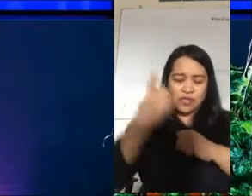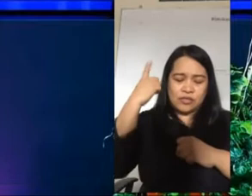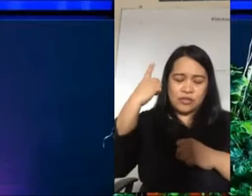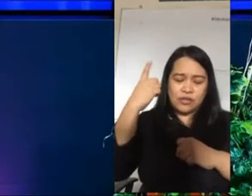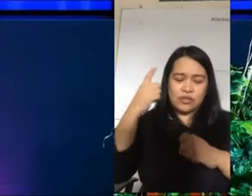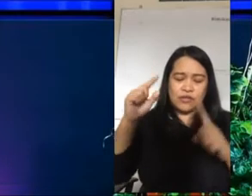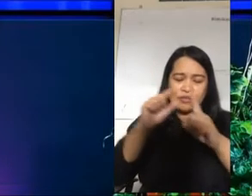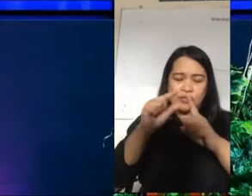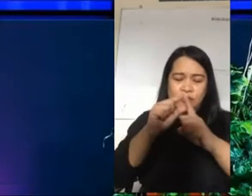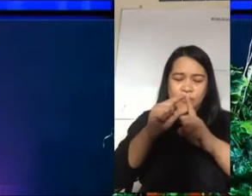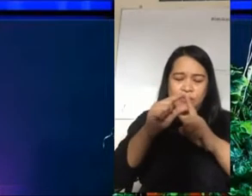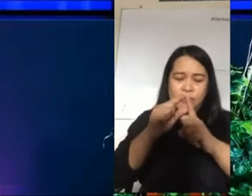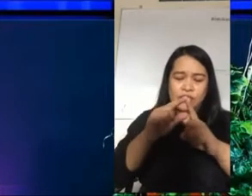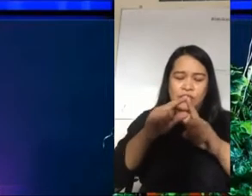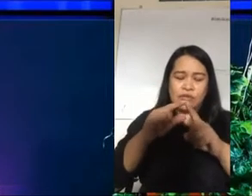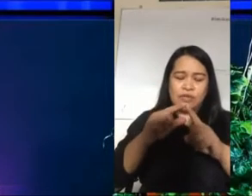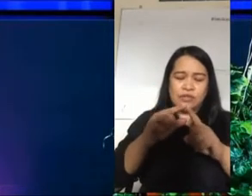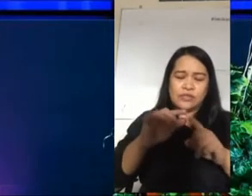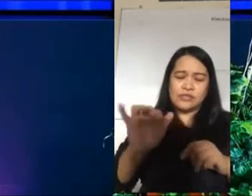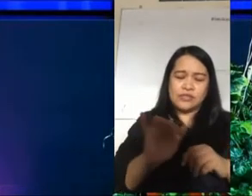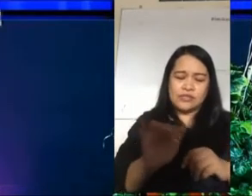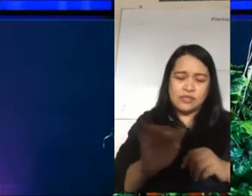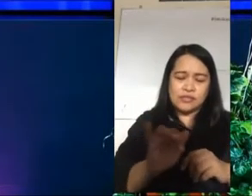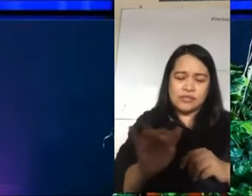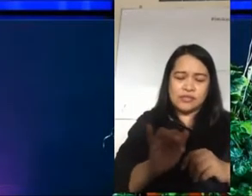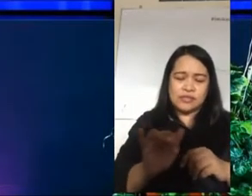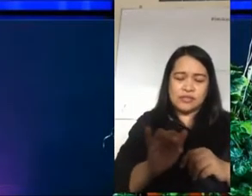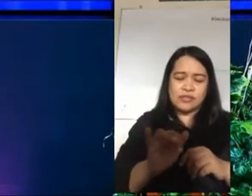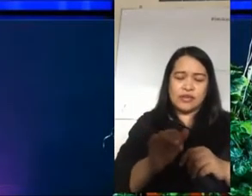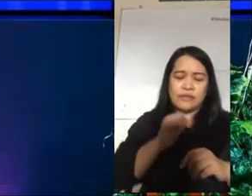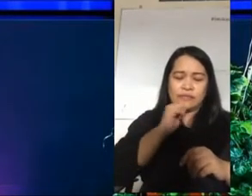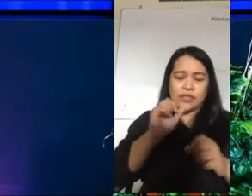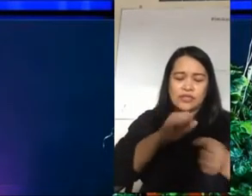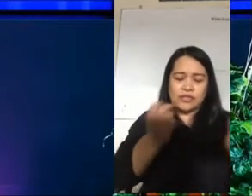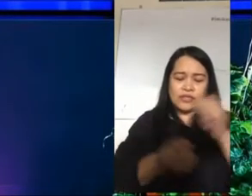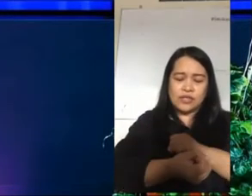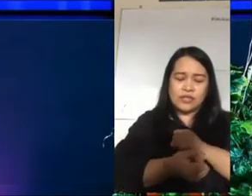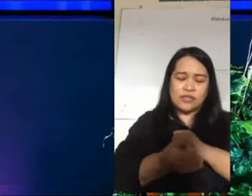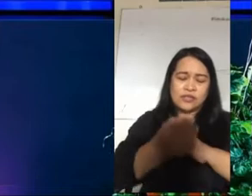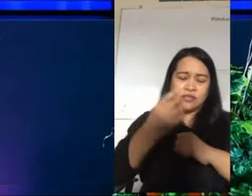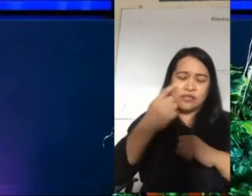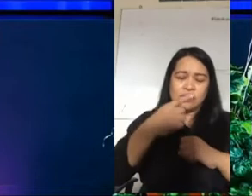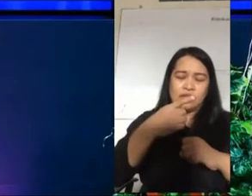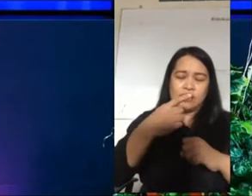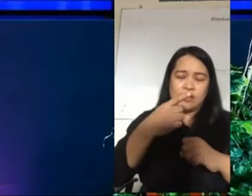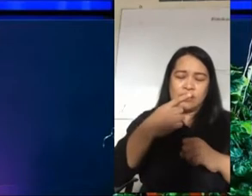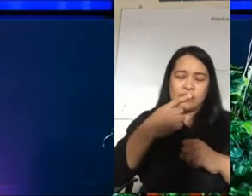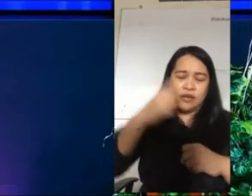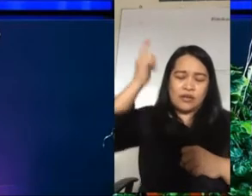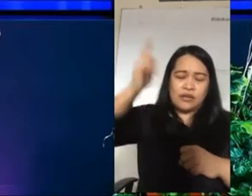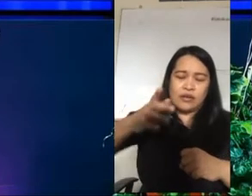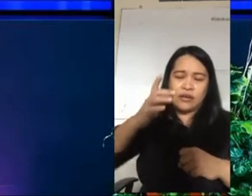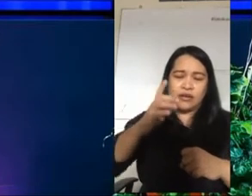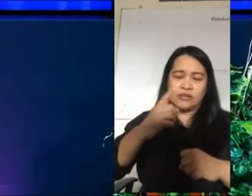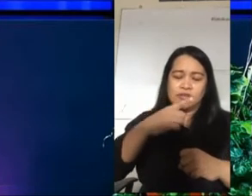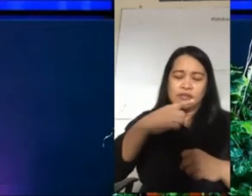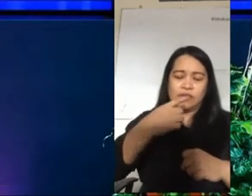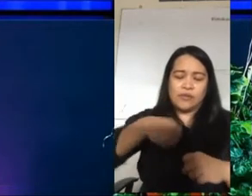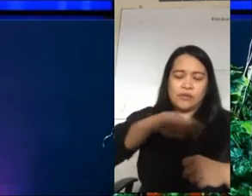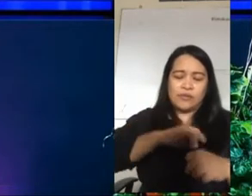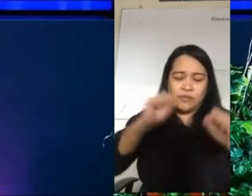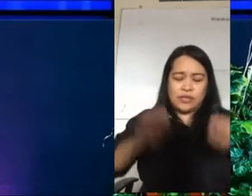hindi nagbabago. At Diyos na laging maaasahan sa panahon ng mga matinding pagsubok na